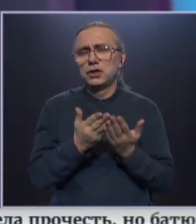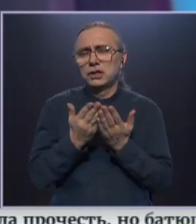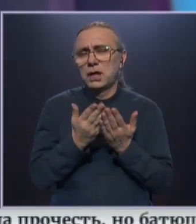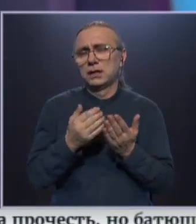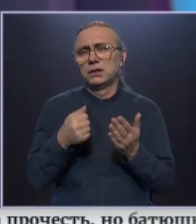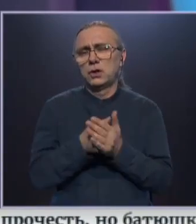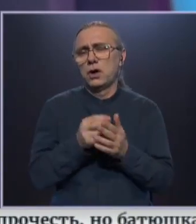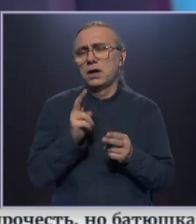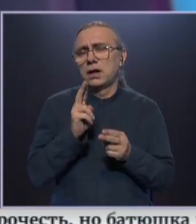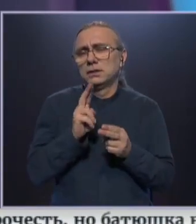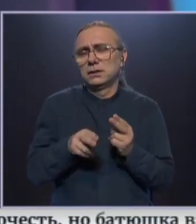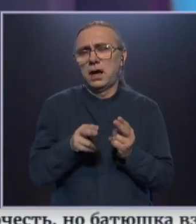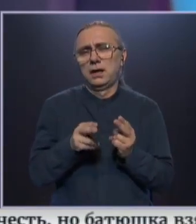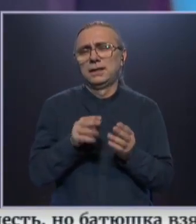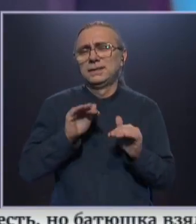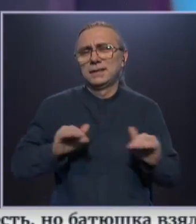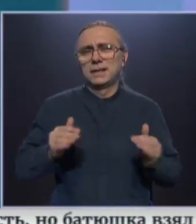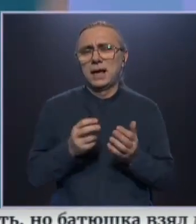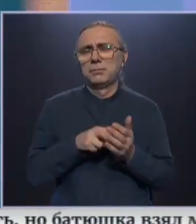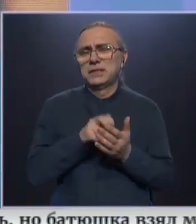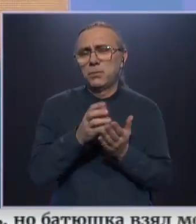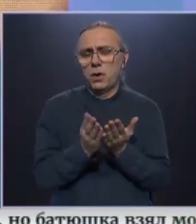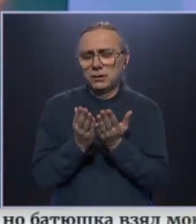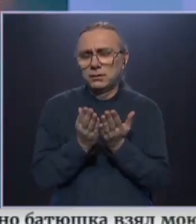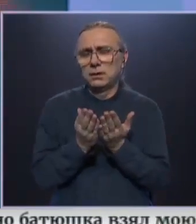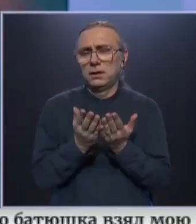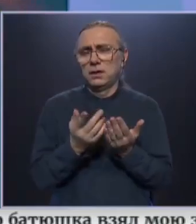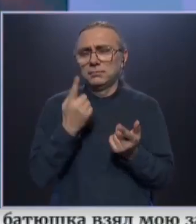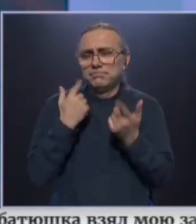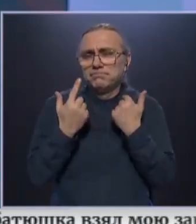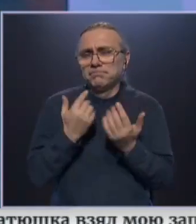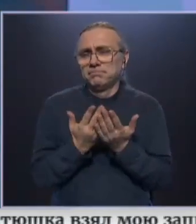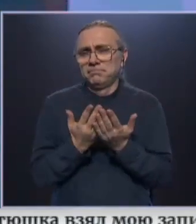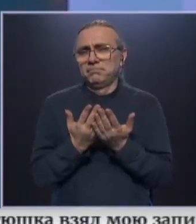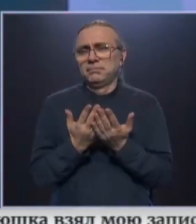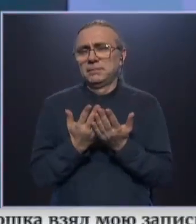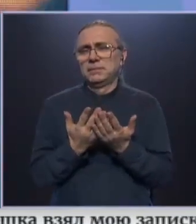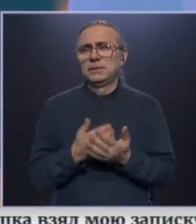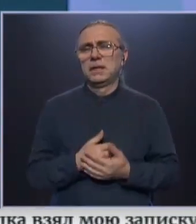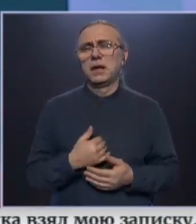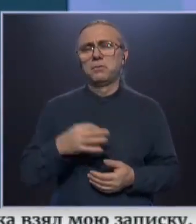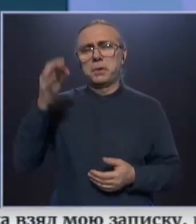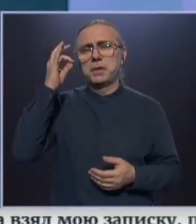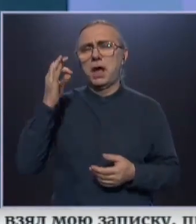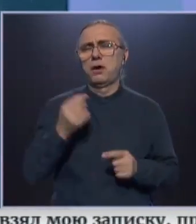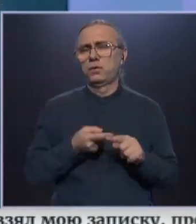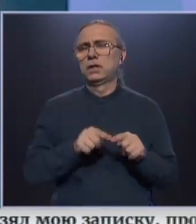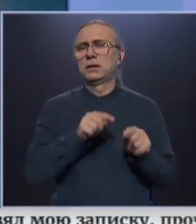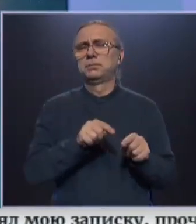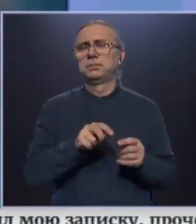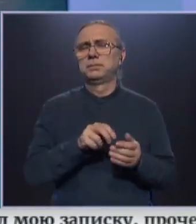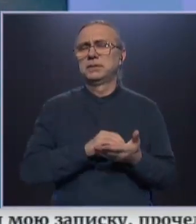слезами подавился. Вот, и причем ребенок такой, знаете, вот я сейчас вспоминаю это письмо. Вот